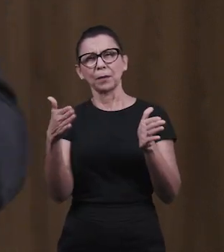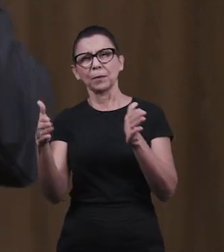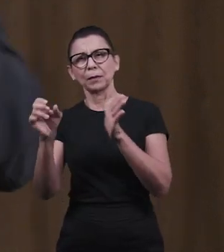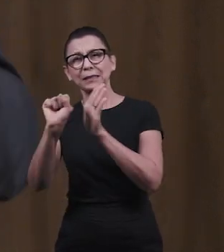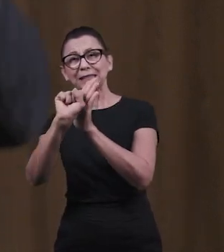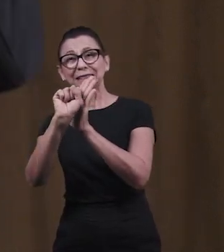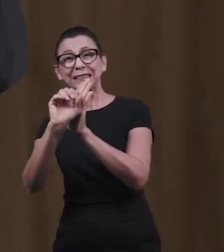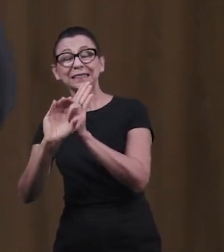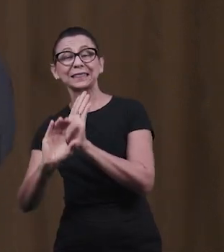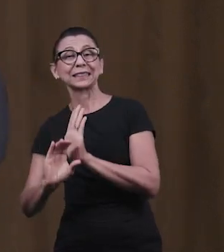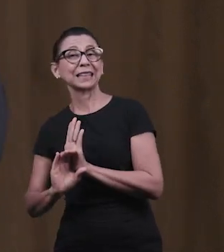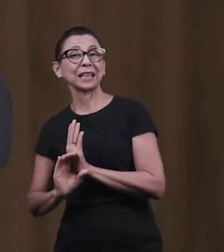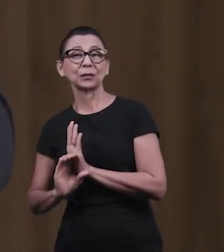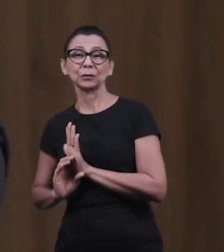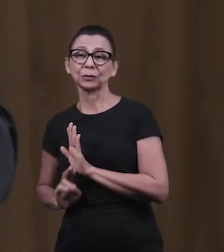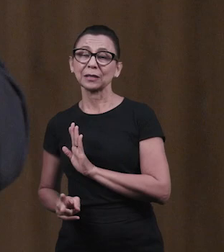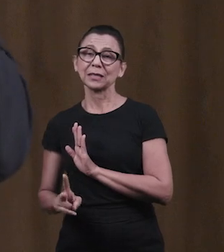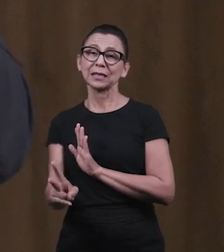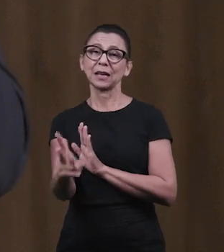оно стало